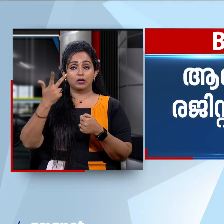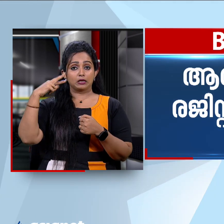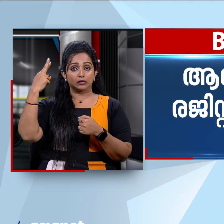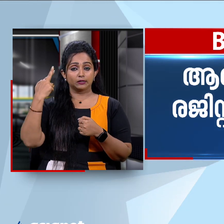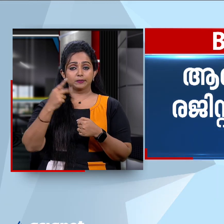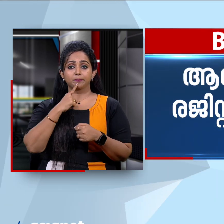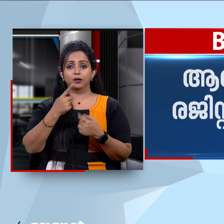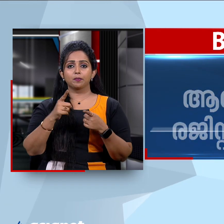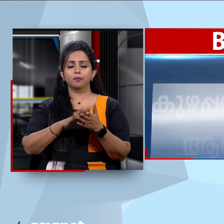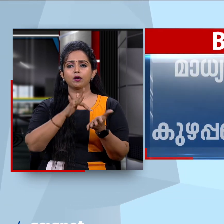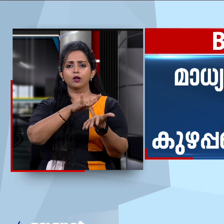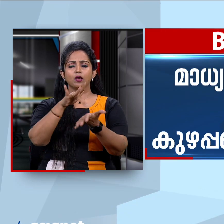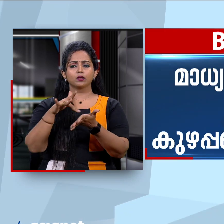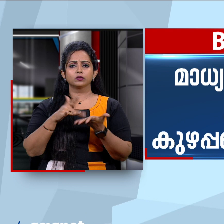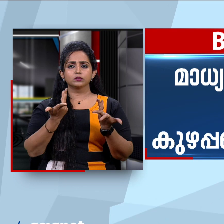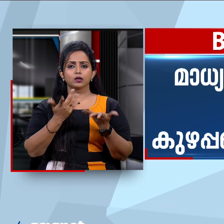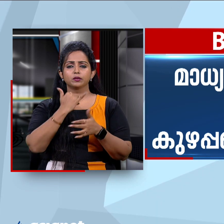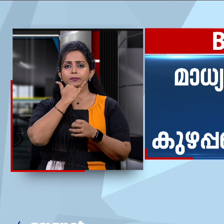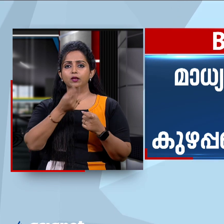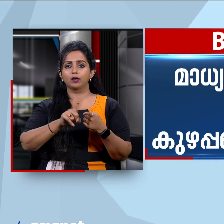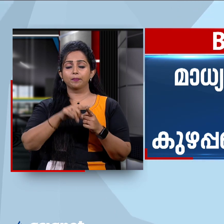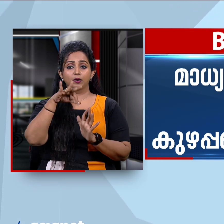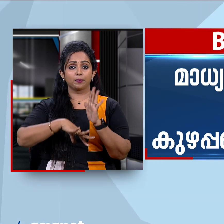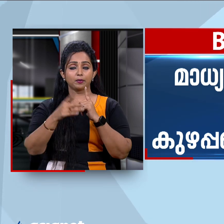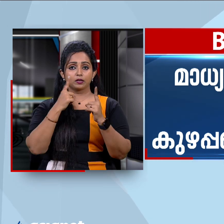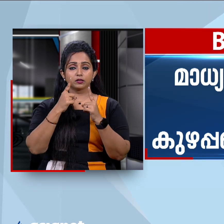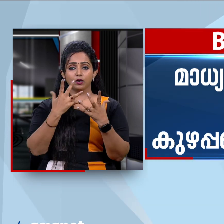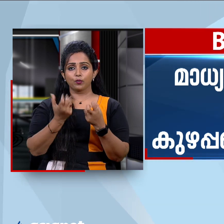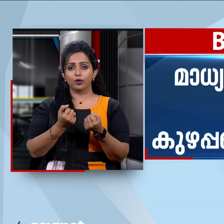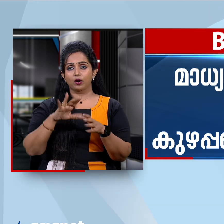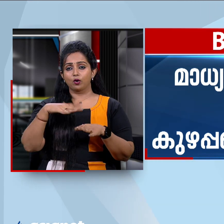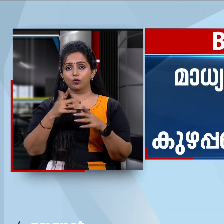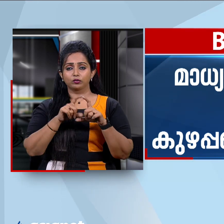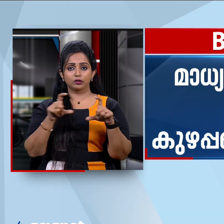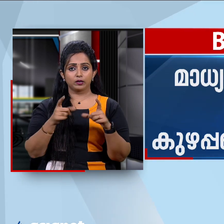സംഭവിച്ചിട്ടുണ്ടെന്ന ചോദ്യം ഇപ്പോൾ അവശേഷിക്കുകയാണ്. അക്കാര്യത്തിലൊക്കെ ഇനി ഒരു ആഭ്യന്തര അന്വേഷണത്തിലൂടെ അല്ലേ വ്യക്തത വരേണ്ടത്?